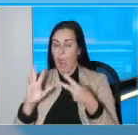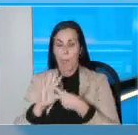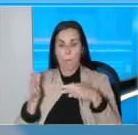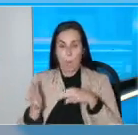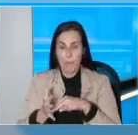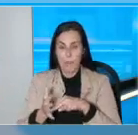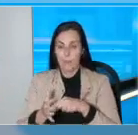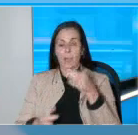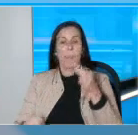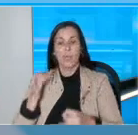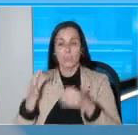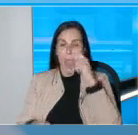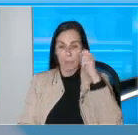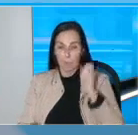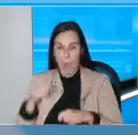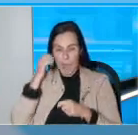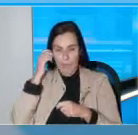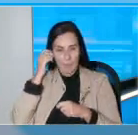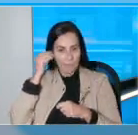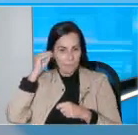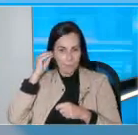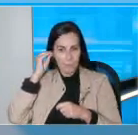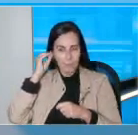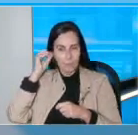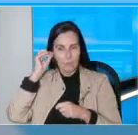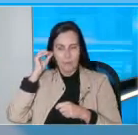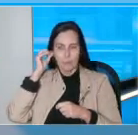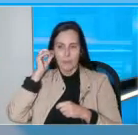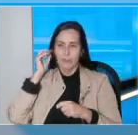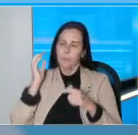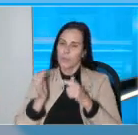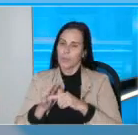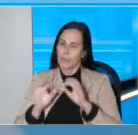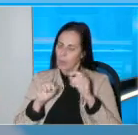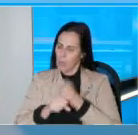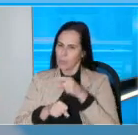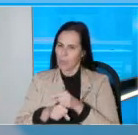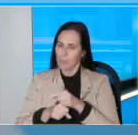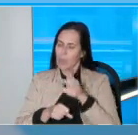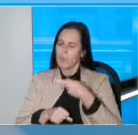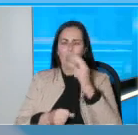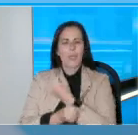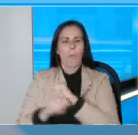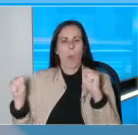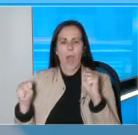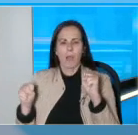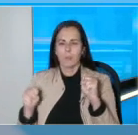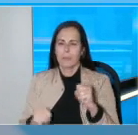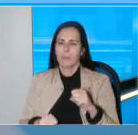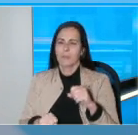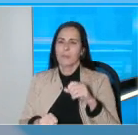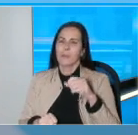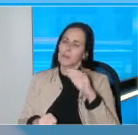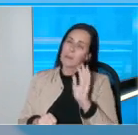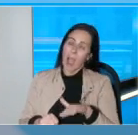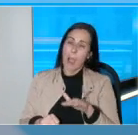את מערכת המשפט, וכדי להעלות את אוקראינה לפסים גם דמוקרטיים יותר, אבל גם הייתי